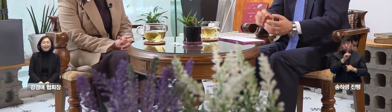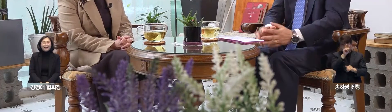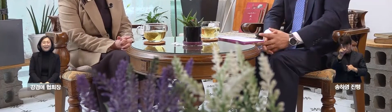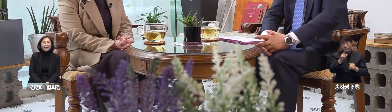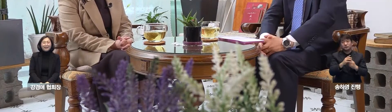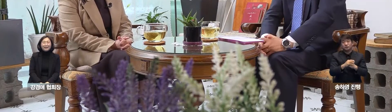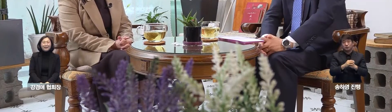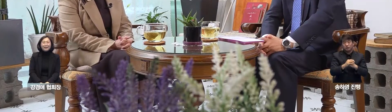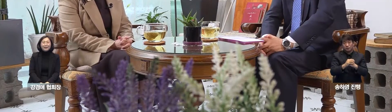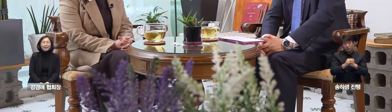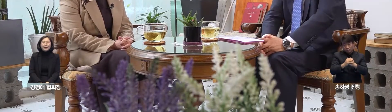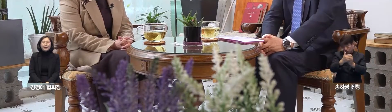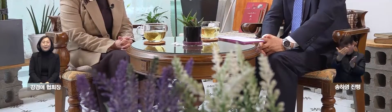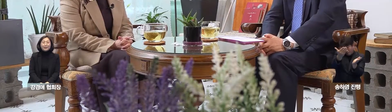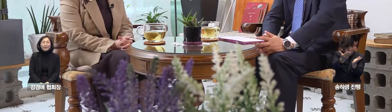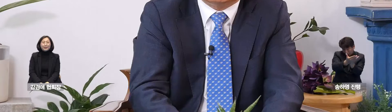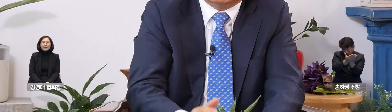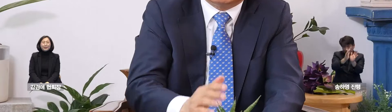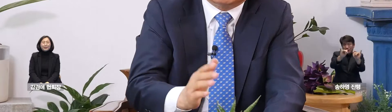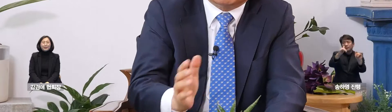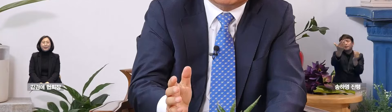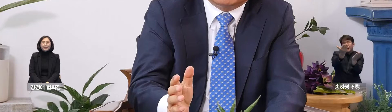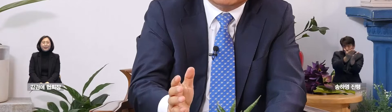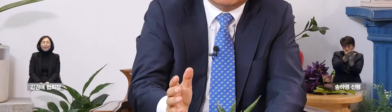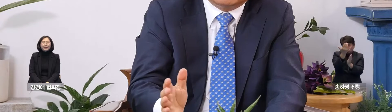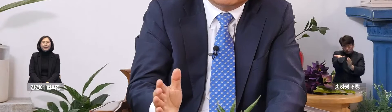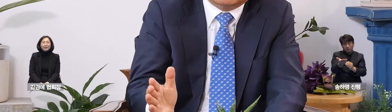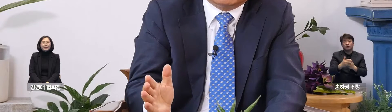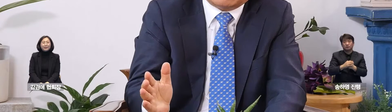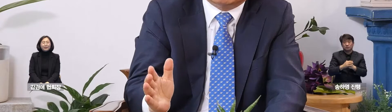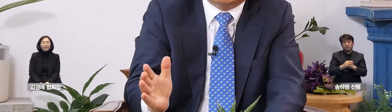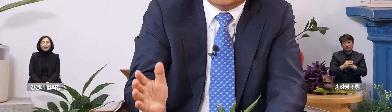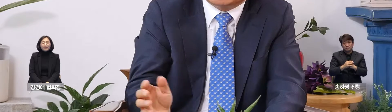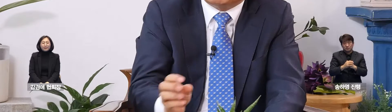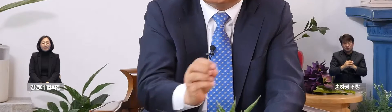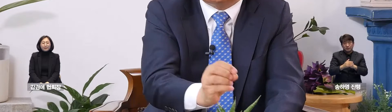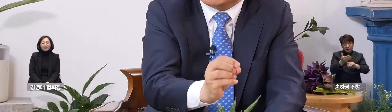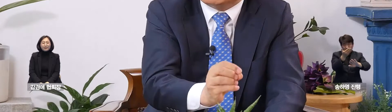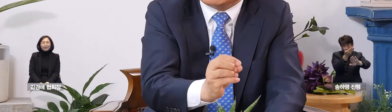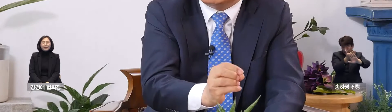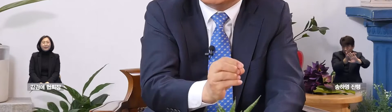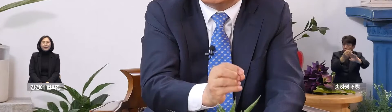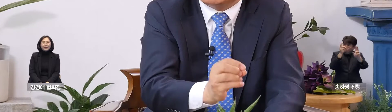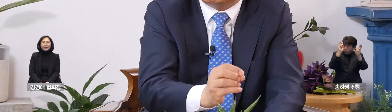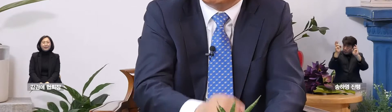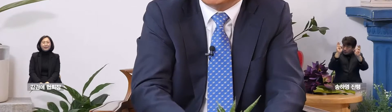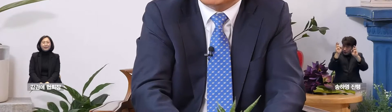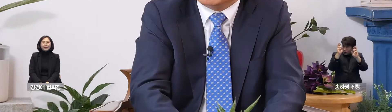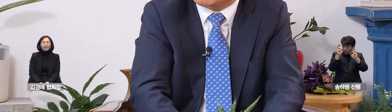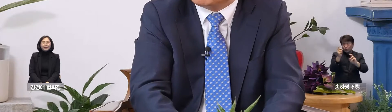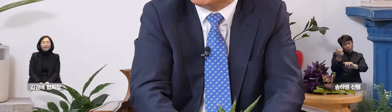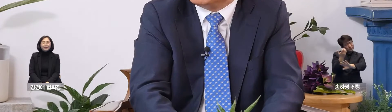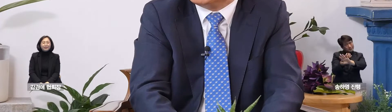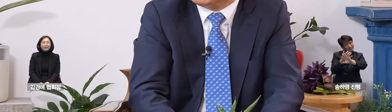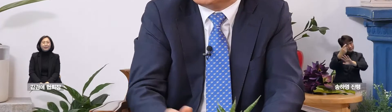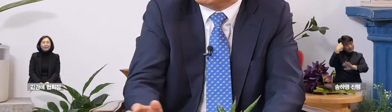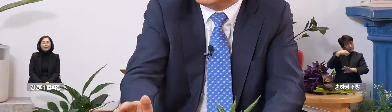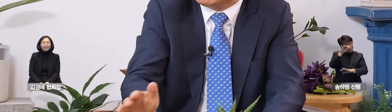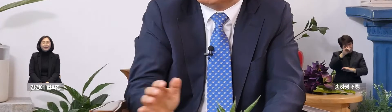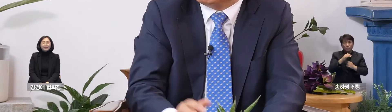충분해가지고 맞춰준다는 그런 것, 다른 회사하고 좀 다른 아이덴티티가 분명히 있는 것